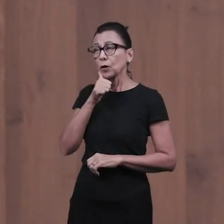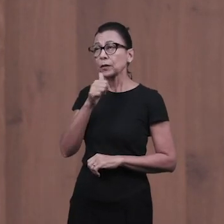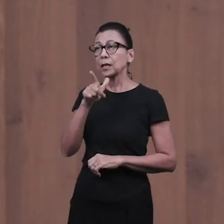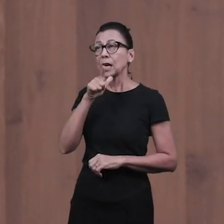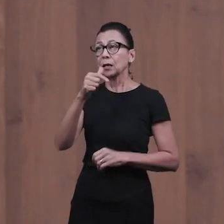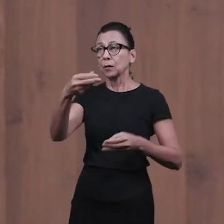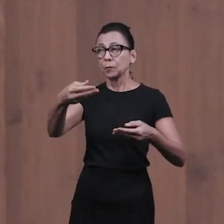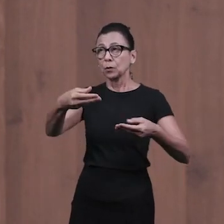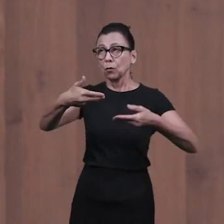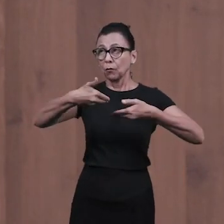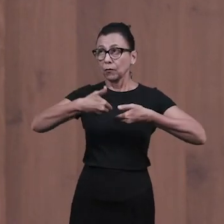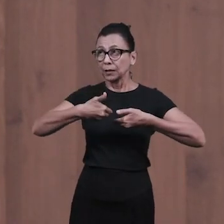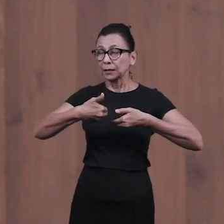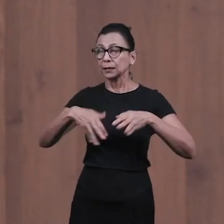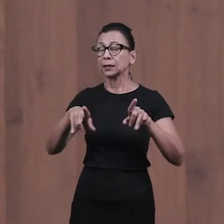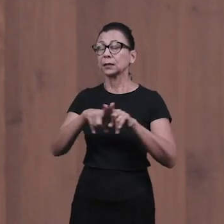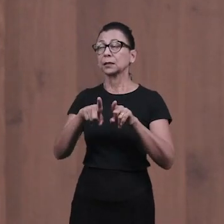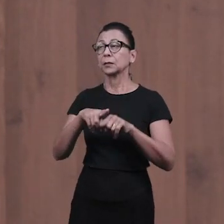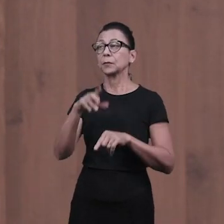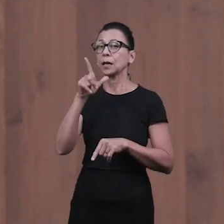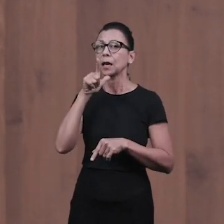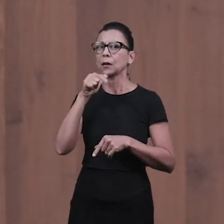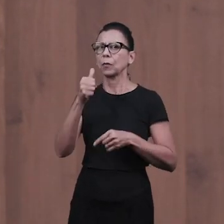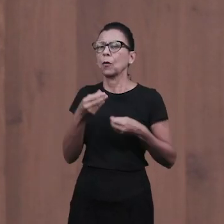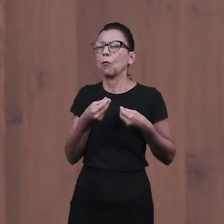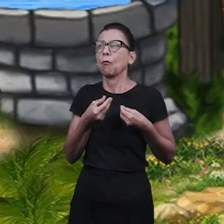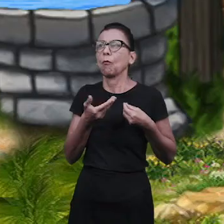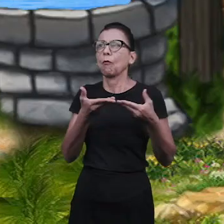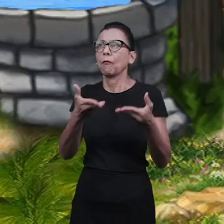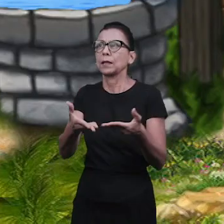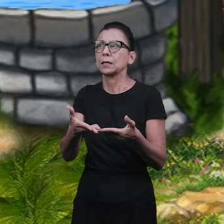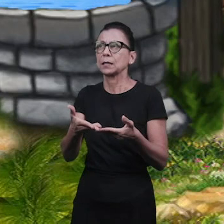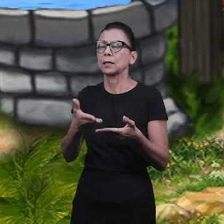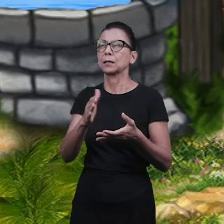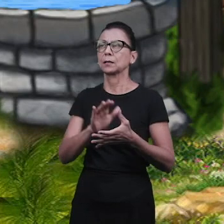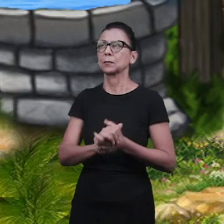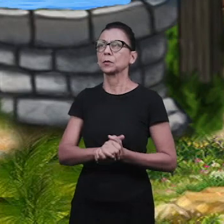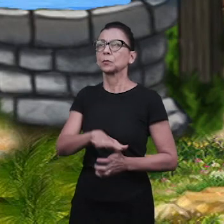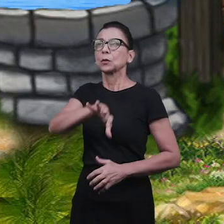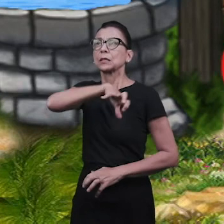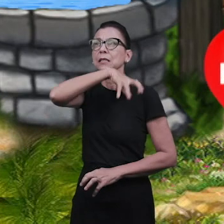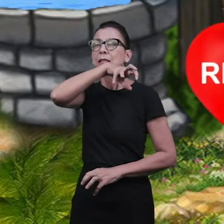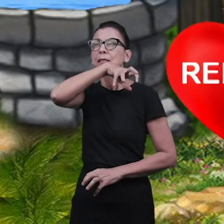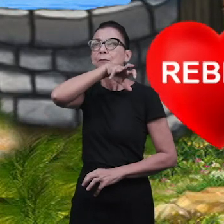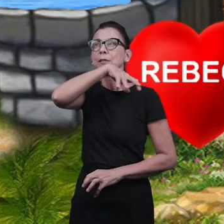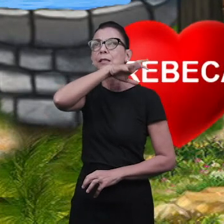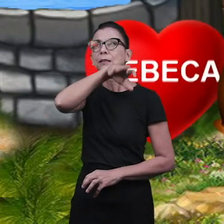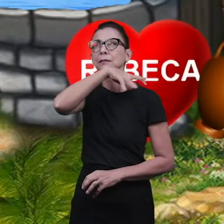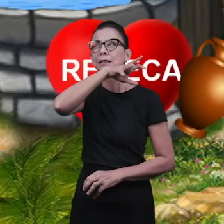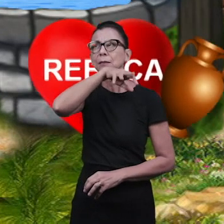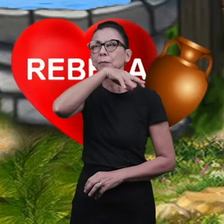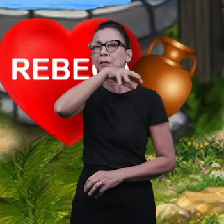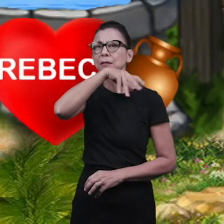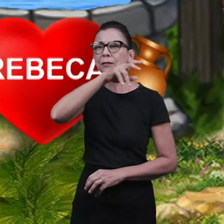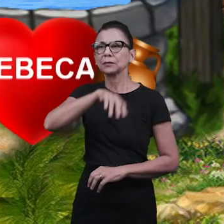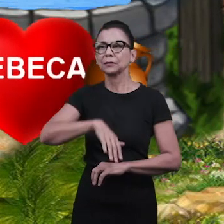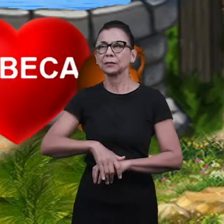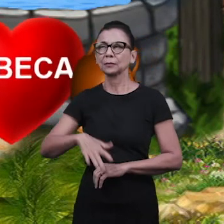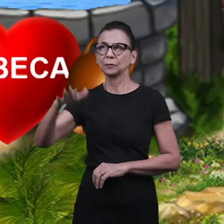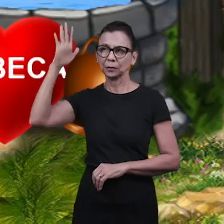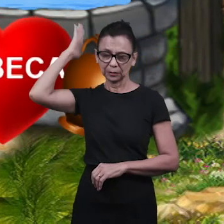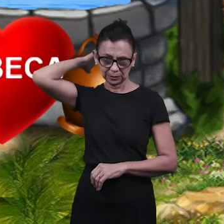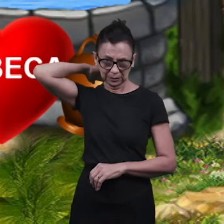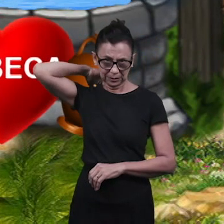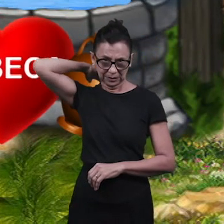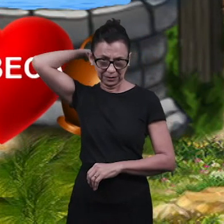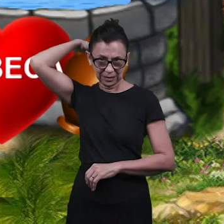pour offrir l'eau à lui et ses chameaux serait la fiancée d'Isaac. Et quand Eliezer finit de